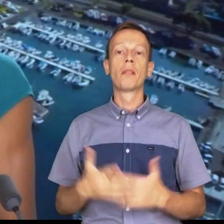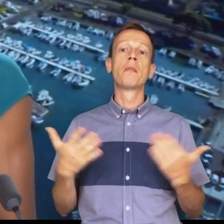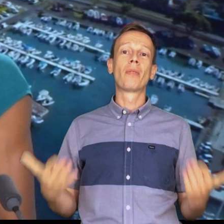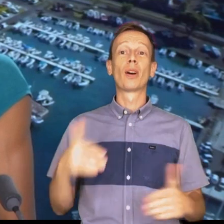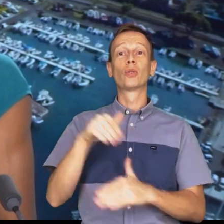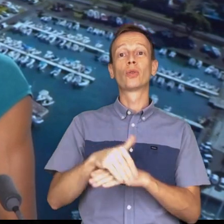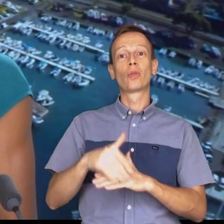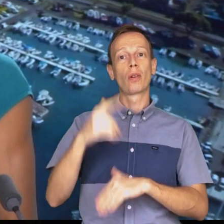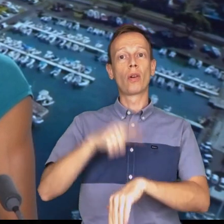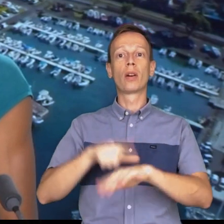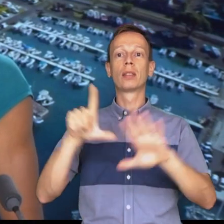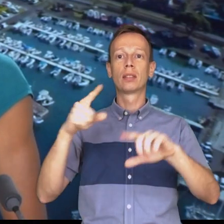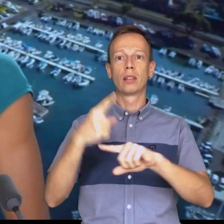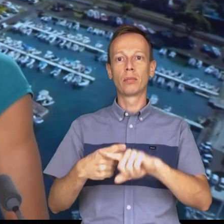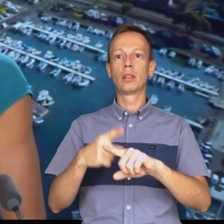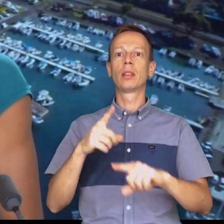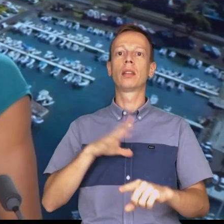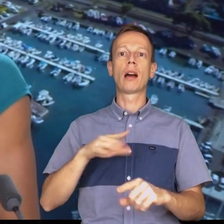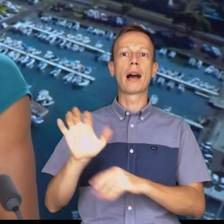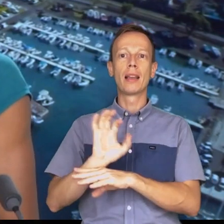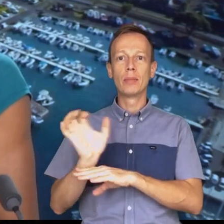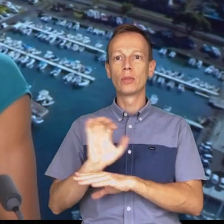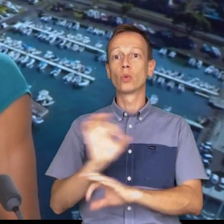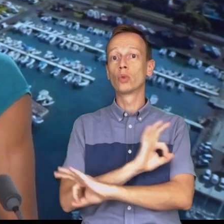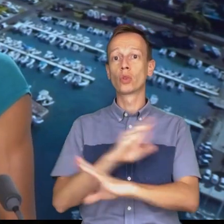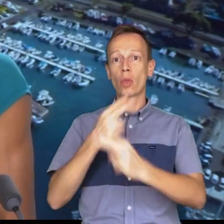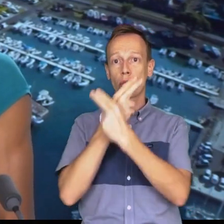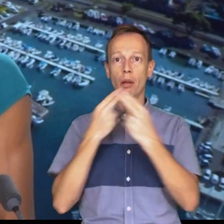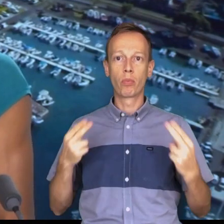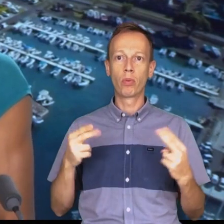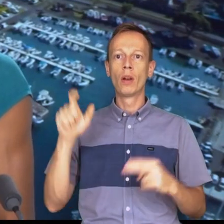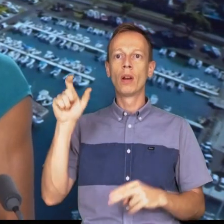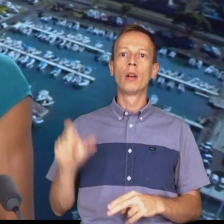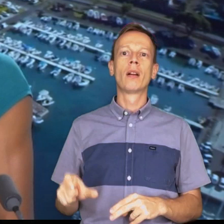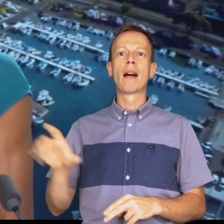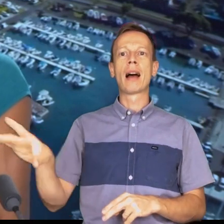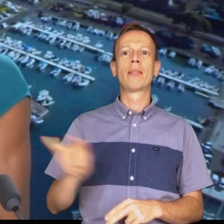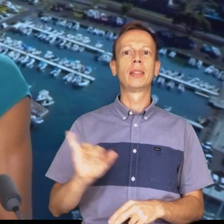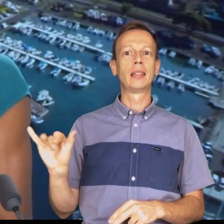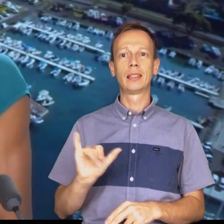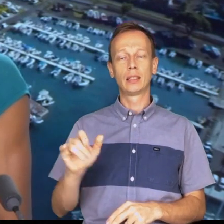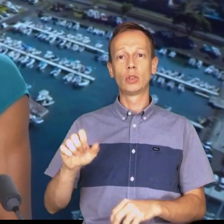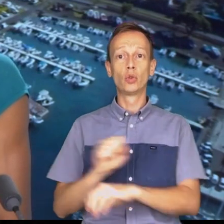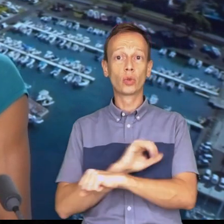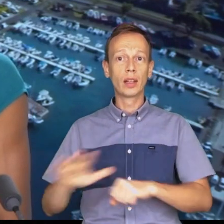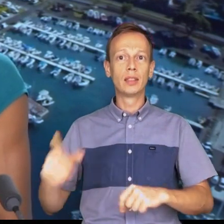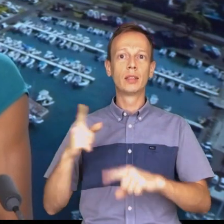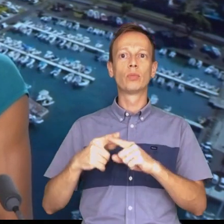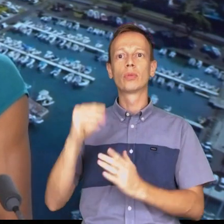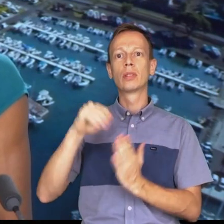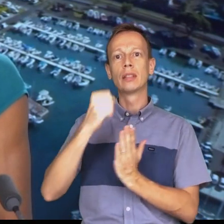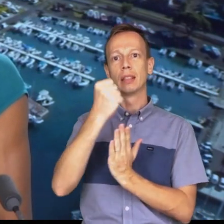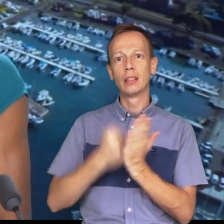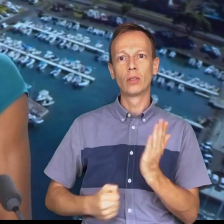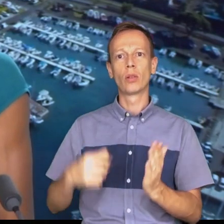19h30, ne manquez pas l'émission de la rédaction Sans Tabou. Et pour ce grand retour, l'invité de Natacha Szilágyi sera la journaliste et